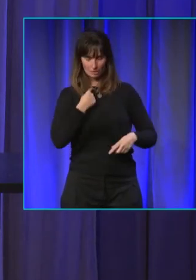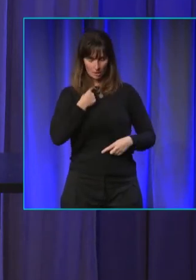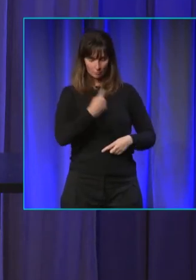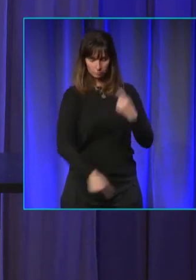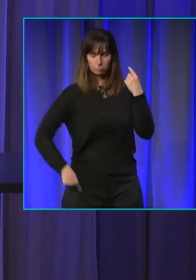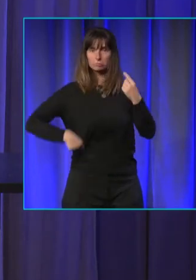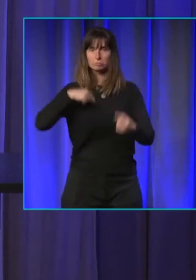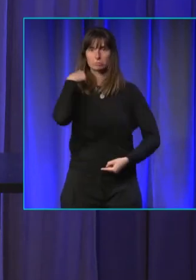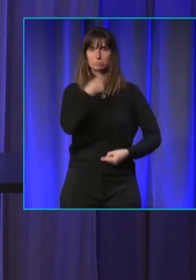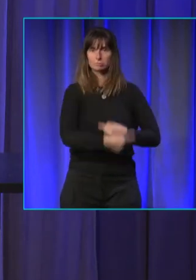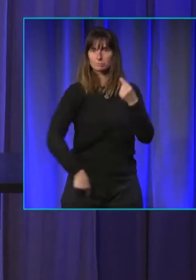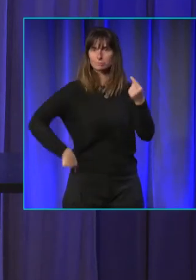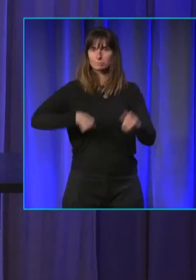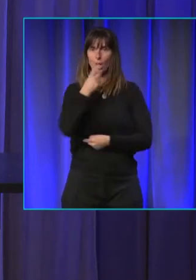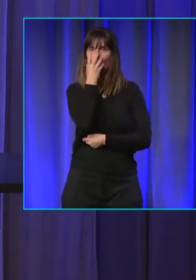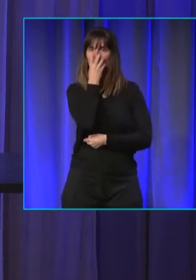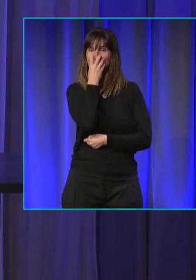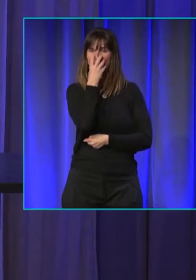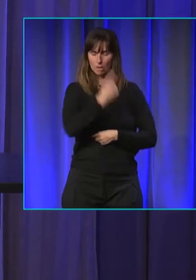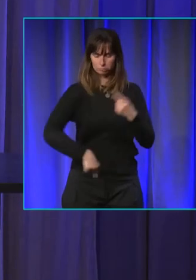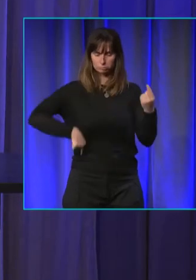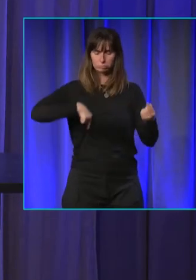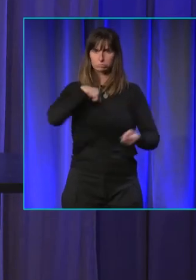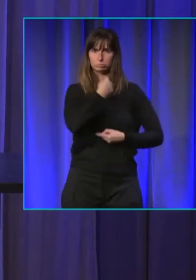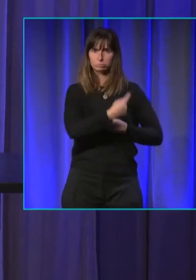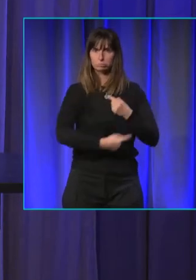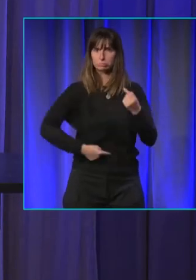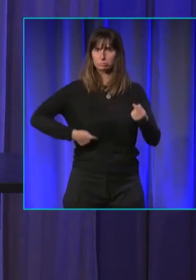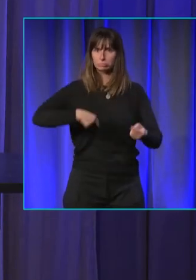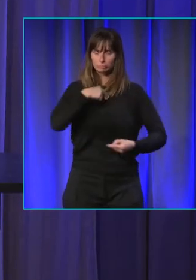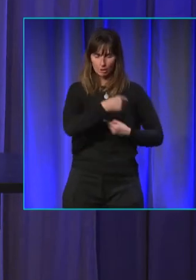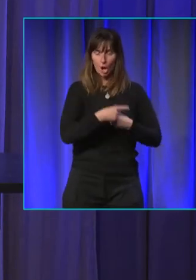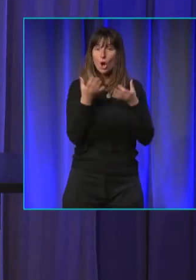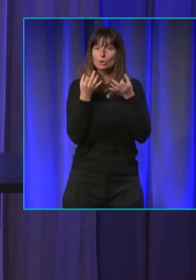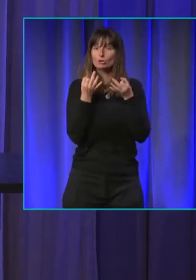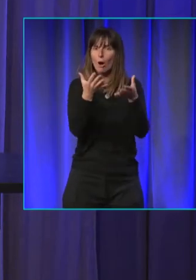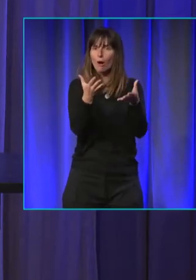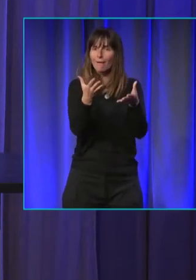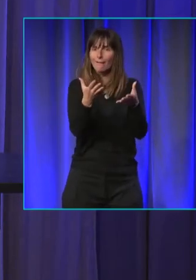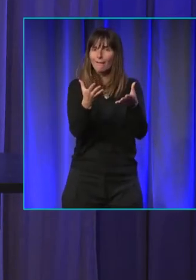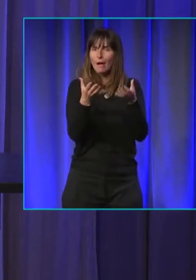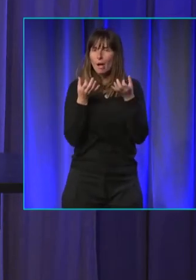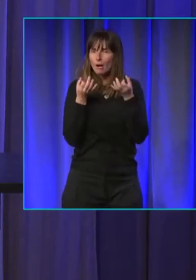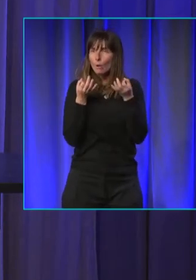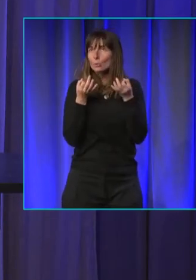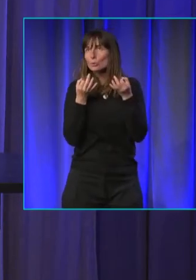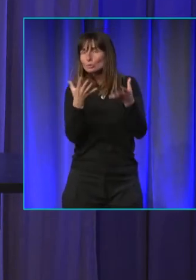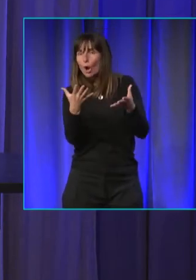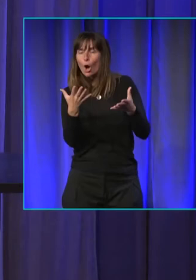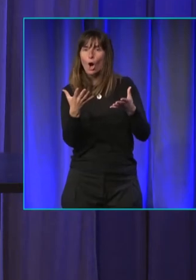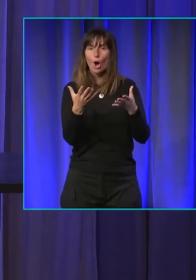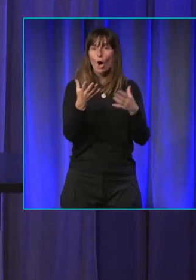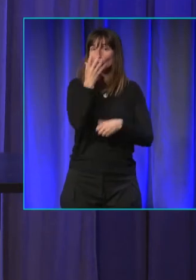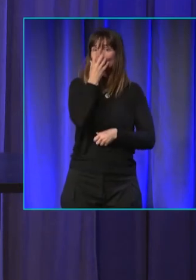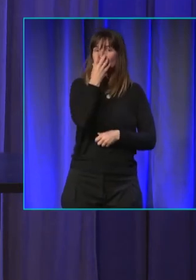fait, hein, l'oxygène est utilisé, le temps de circulation ou le temps de transit de l'oxygène des poumons vers les muscles, par